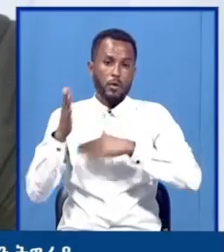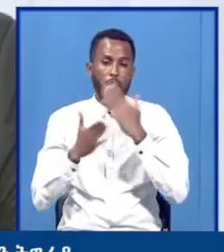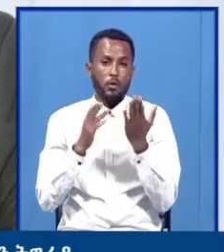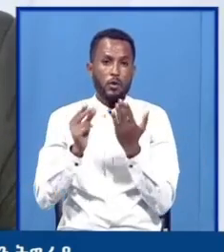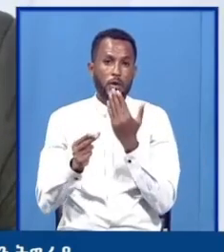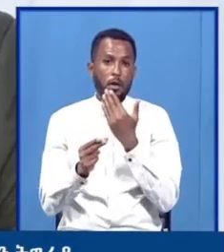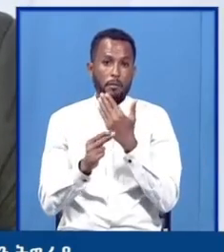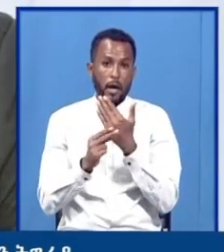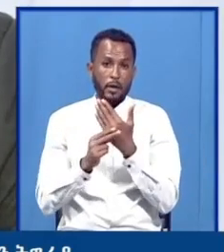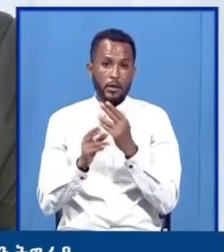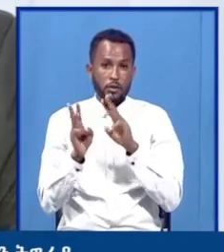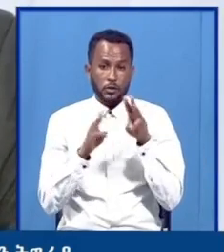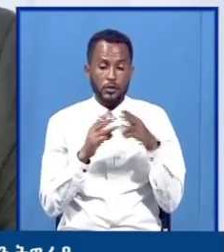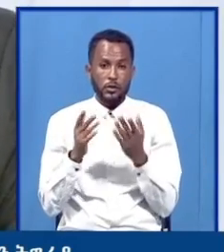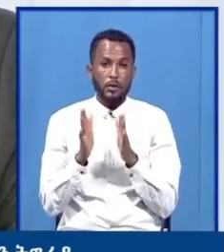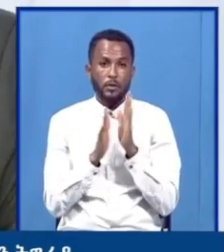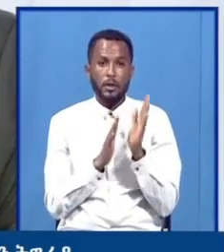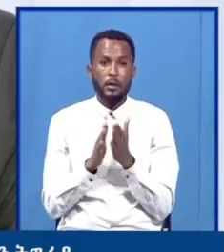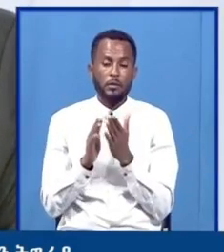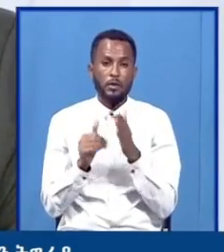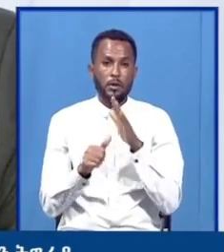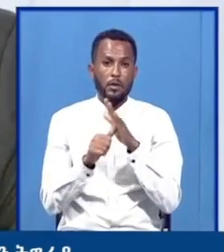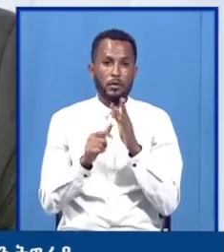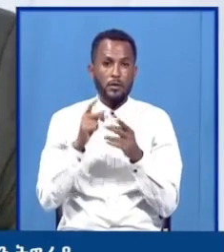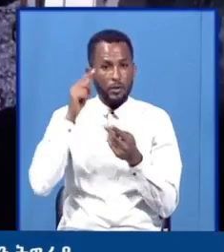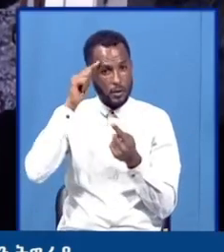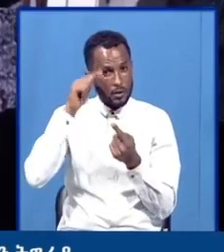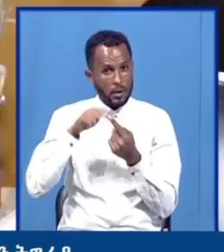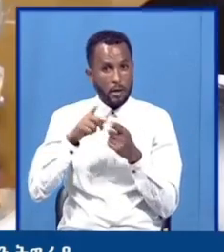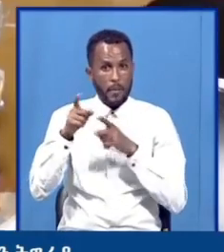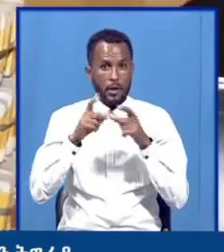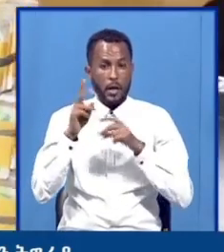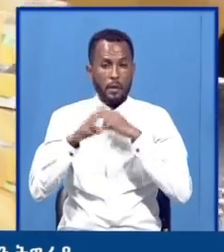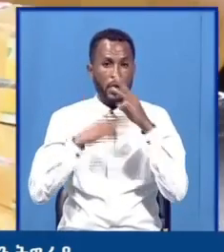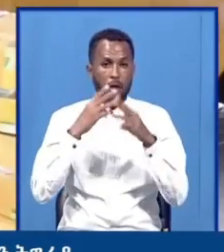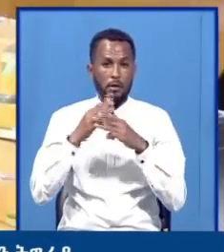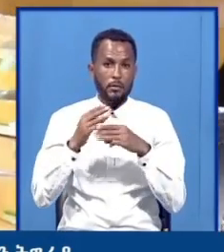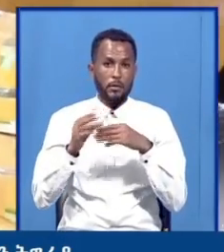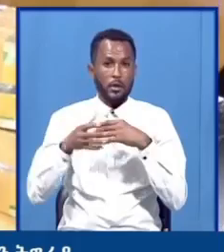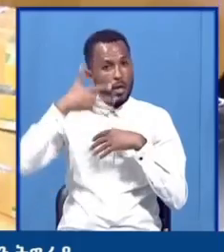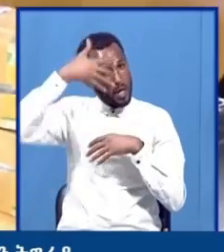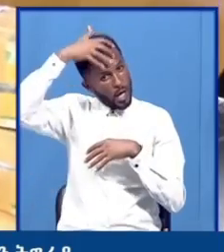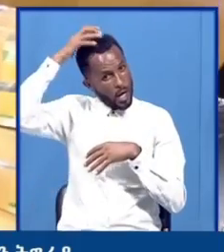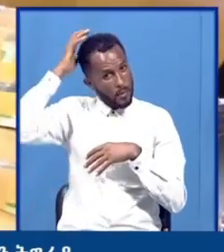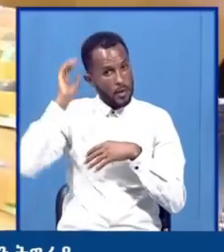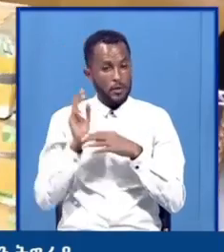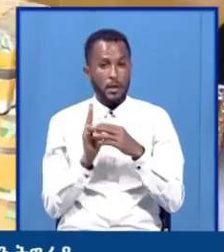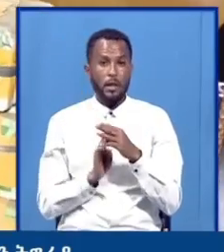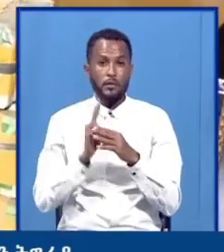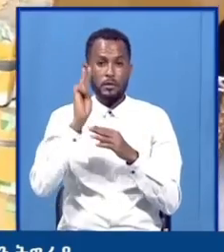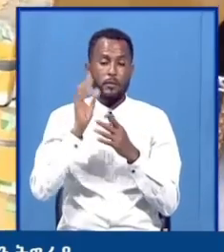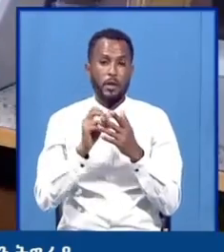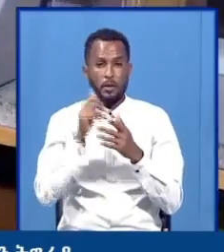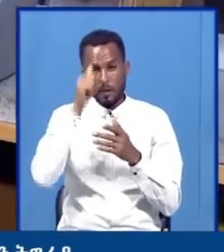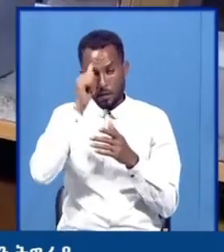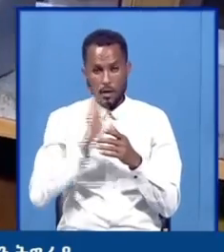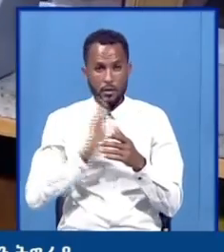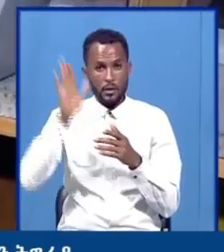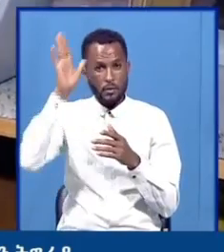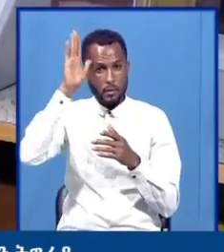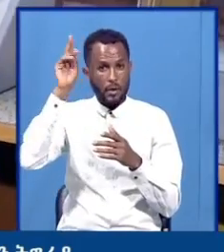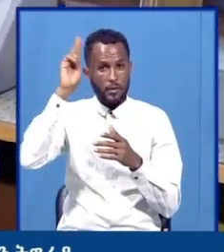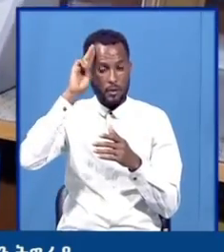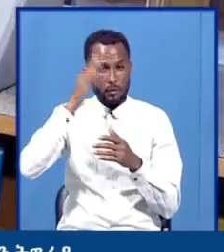ዝረኹሉ ሲስተም ተዳሊ ከም ዘለ ዝሐበሩ ዳይሬክተር ስትራቴጂክ ማናጅመንት ዓለም ለኻዊ ባንኪ አምባሳደር ሪጅን ሰሜን አይተ ገብረ ማርያም ሰይፉ ዘሐሸ